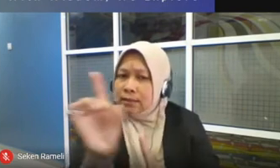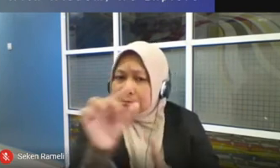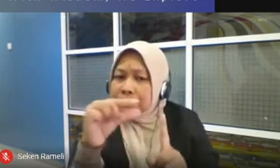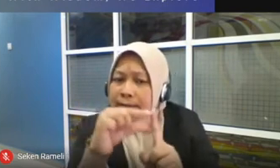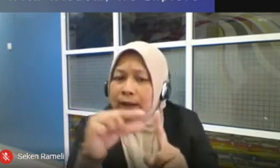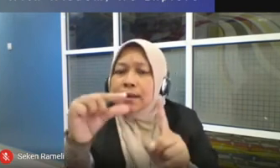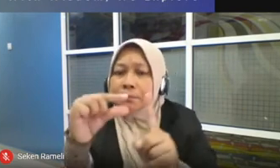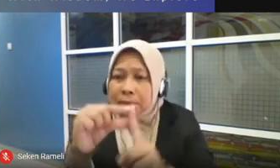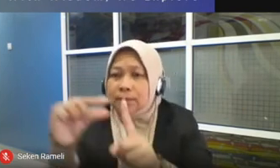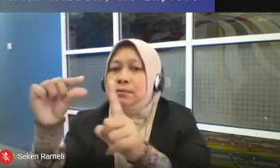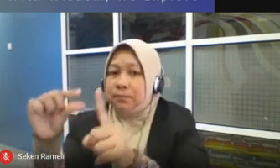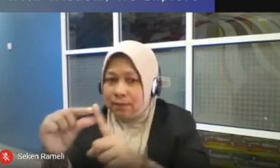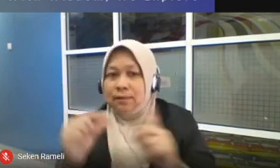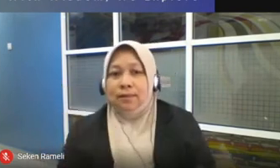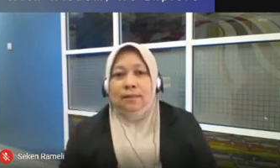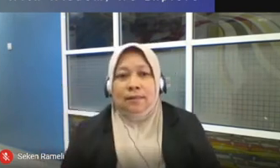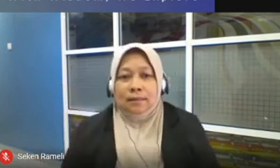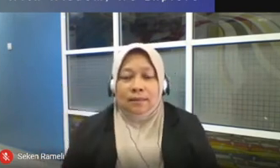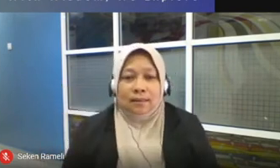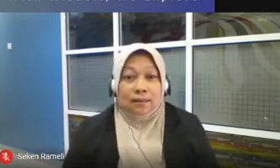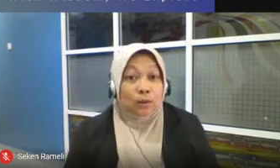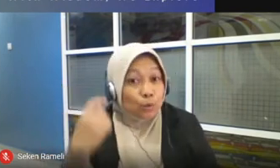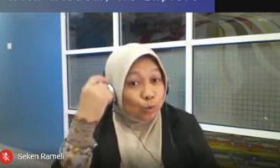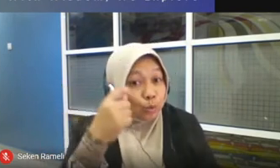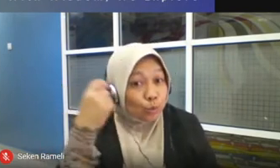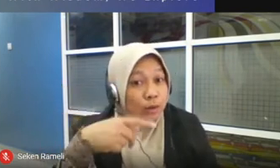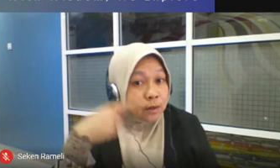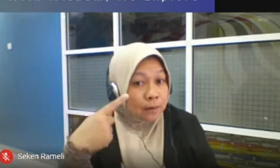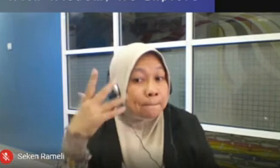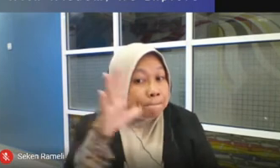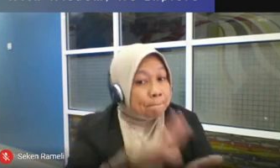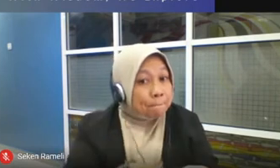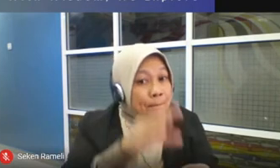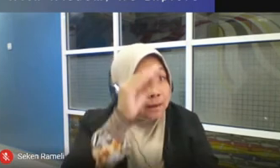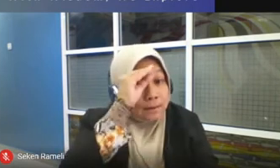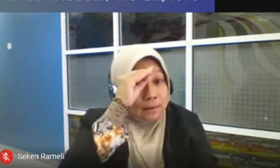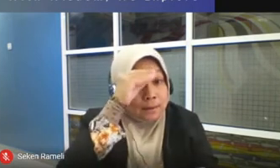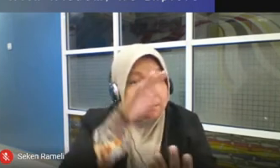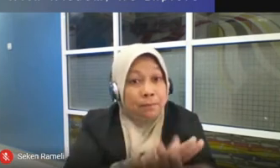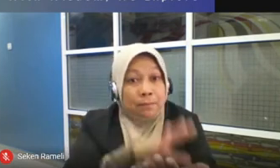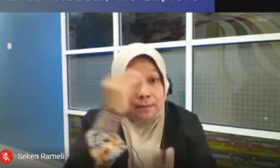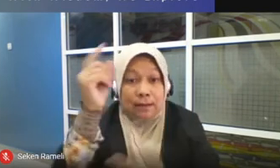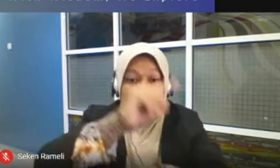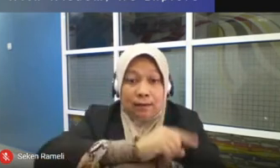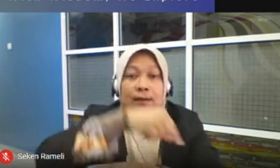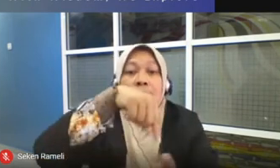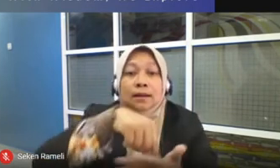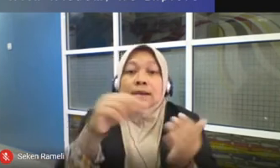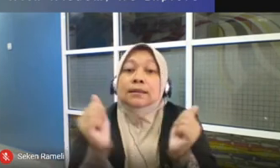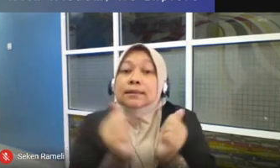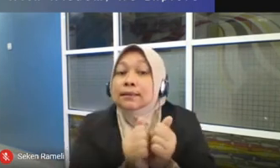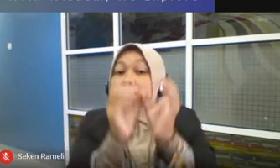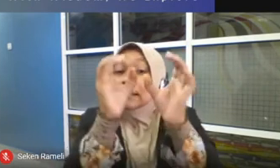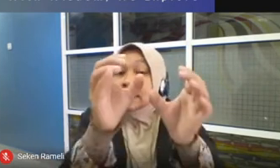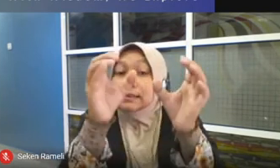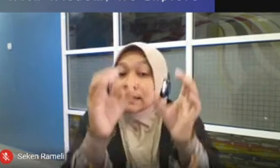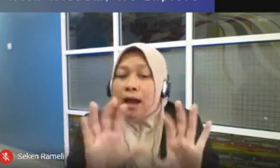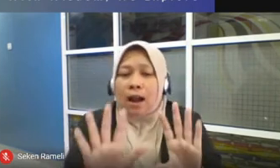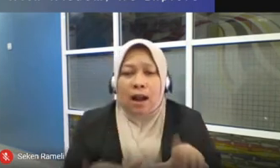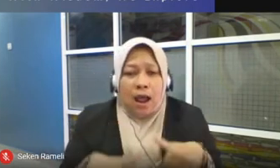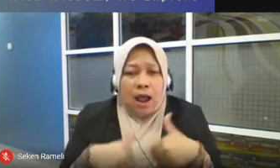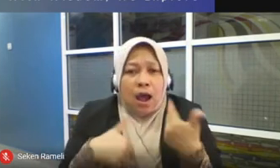sepatah-sepatah. Jadi tuan-tuan dan puan-puan, pengajaran ataupun pembelajaran kita hari ini adalah dengan cara bagaimana